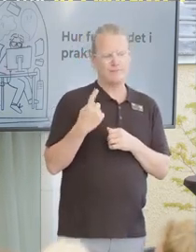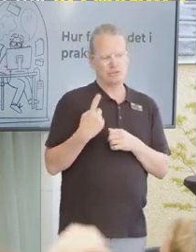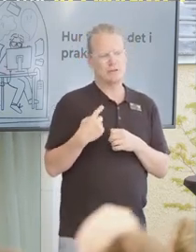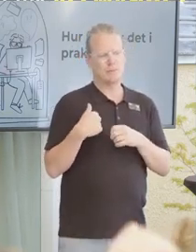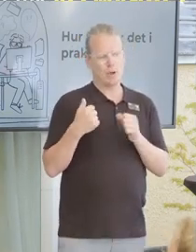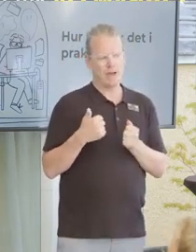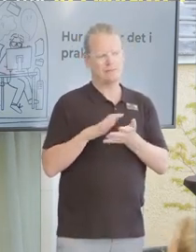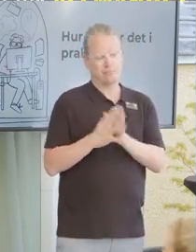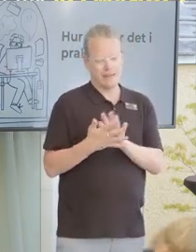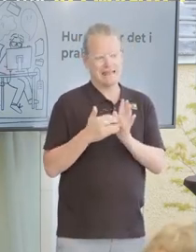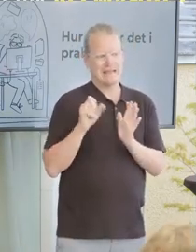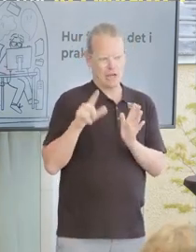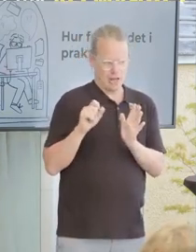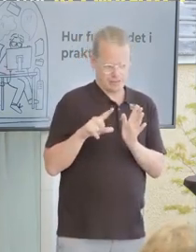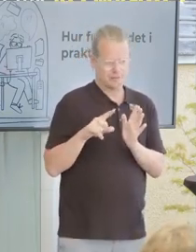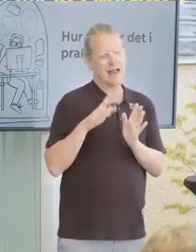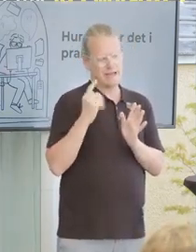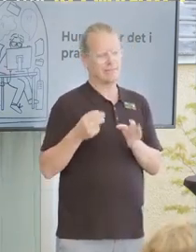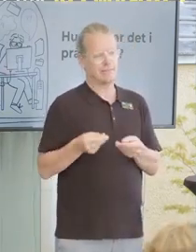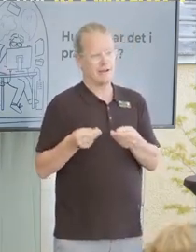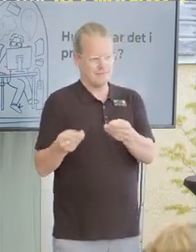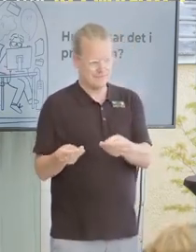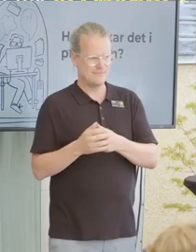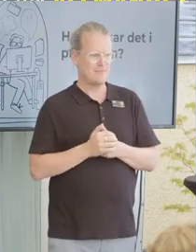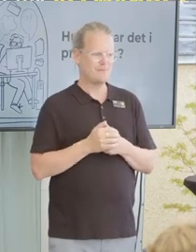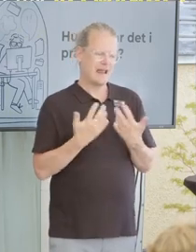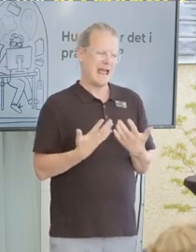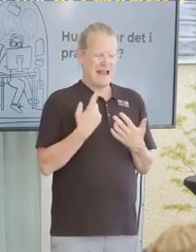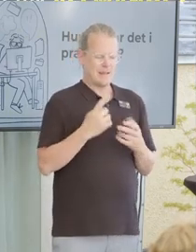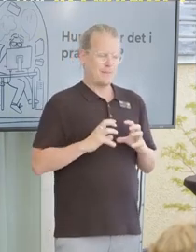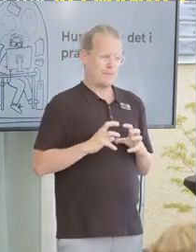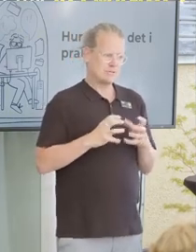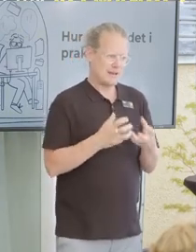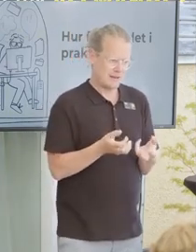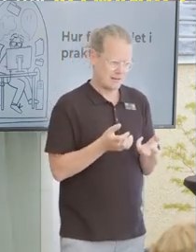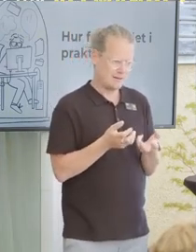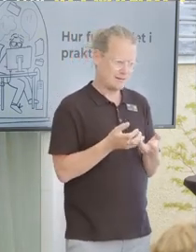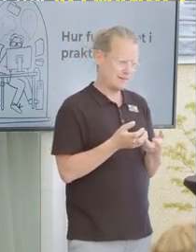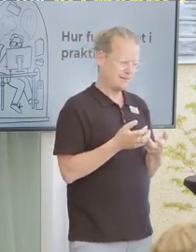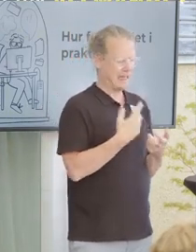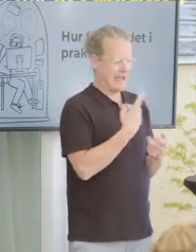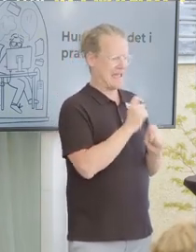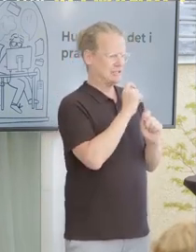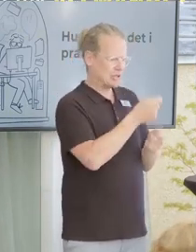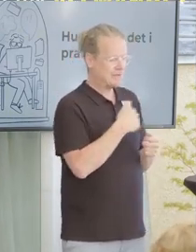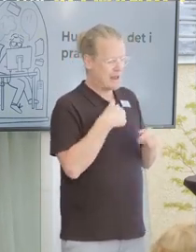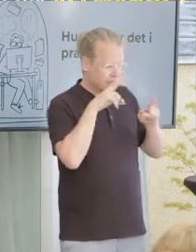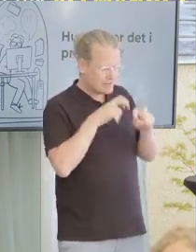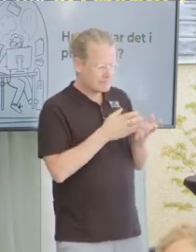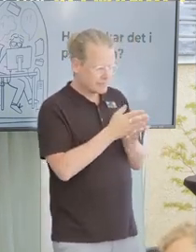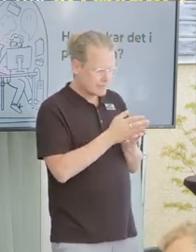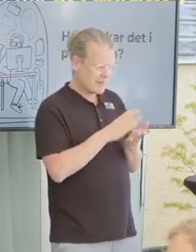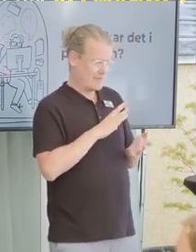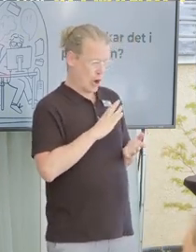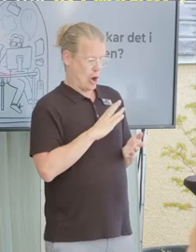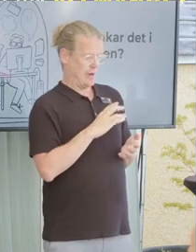absolut. Det är ju också en process där man får gå igenom en ansökan och titta på vad finns det för resurser att digitalisera det. Självklart så kan